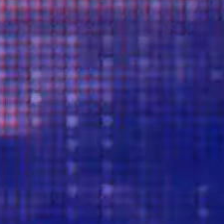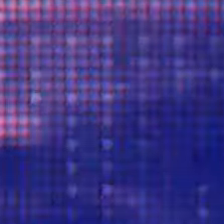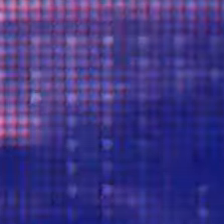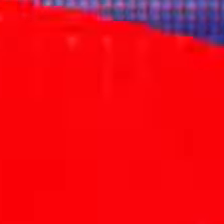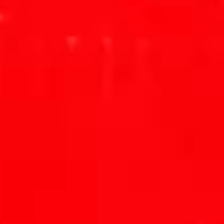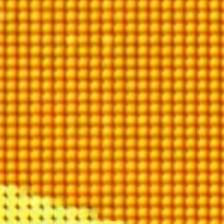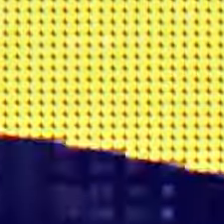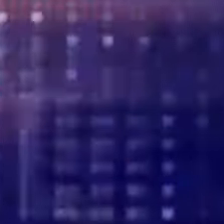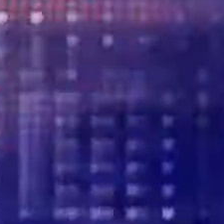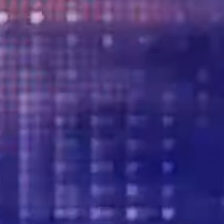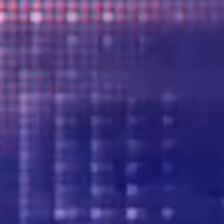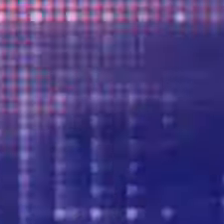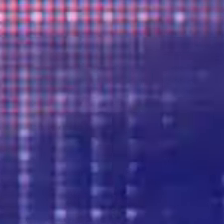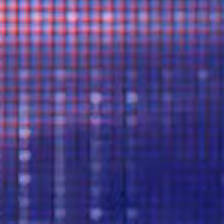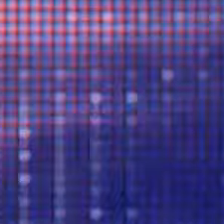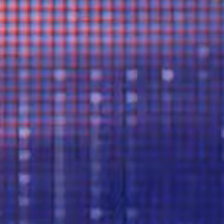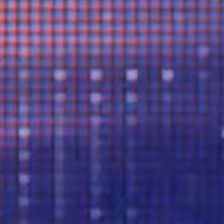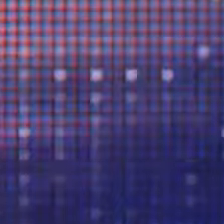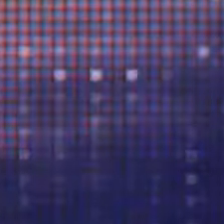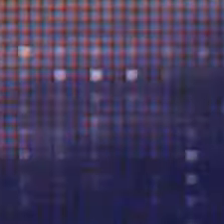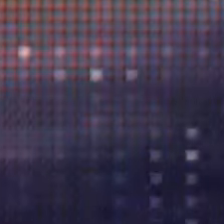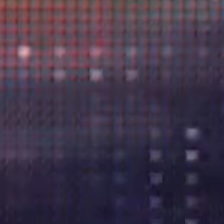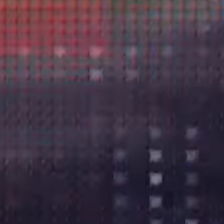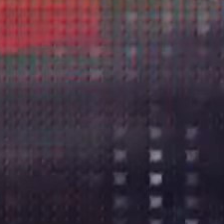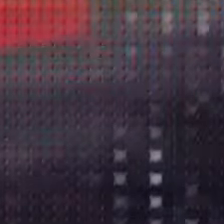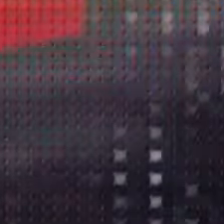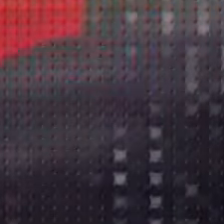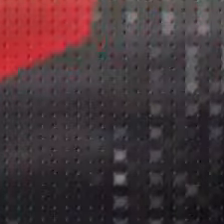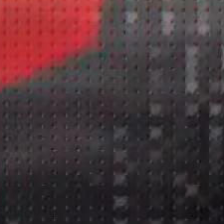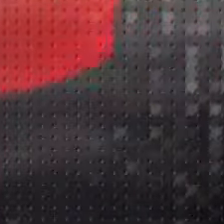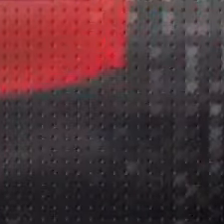ეროვნული ნაკრების მატჩებს იმედზე წარმოგიდგენთ არებჯი.